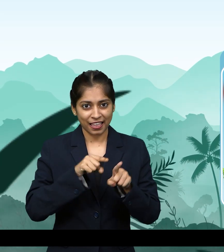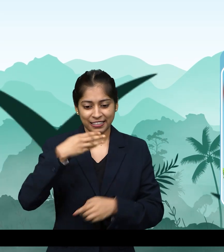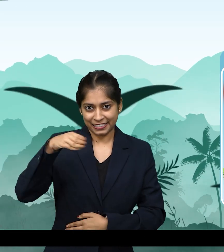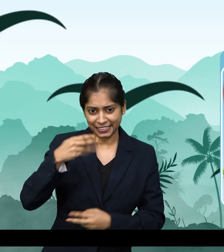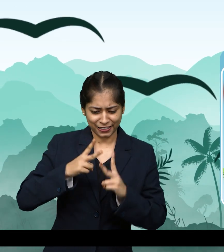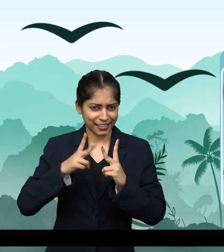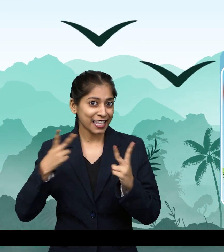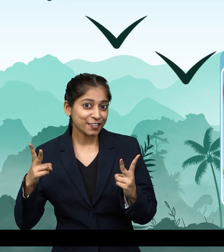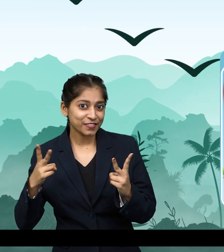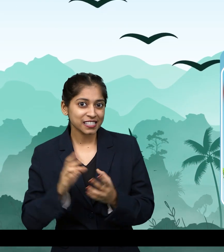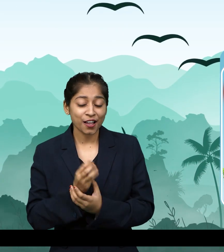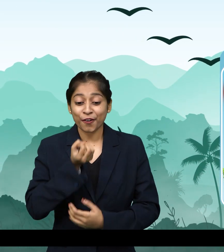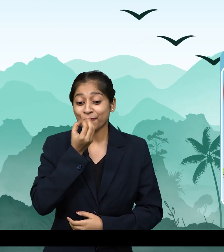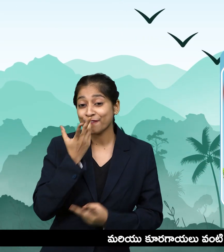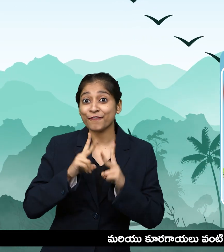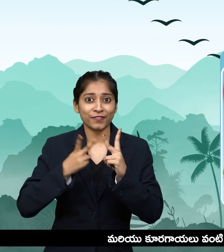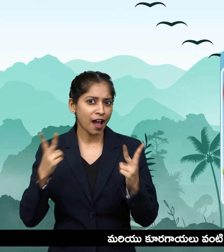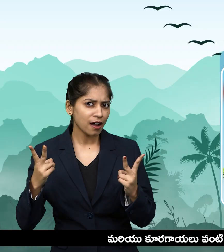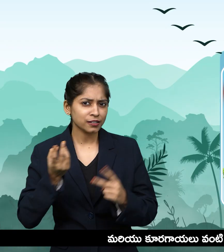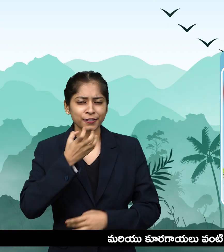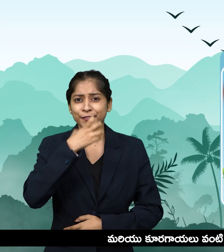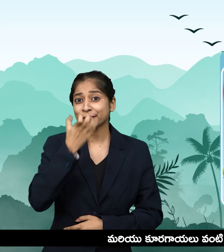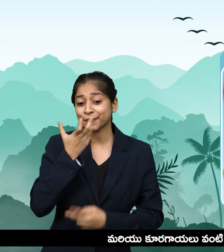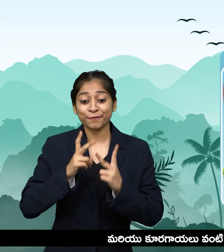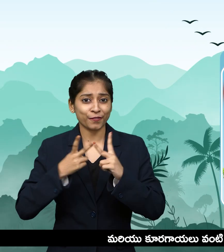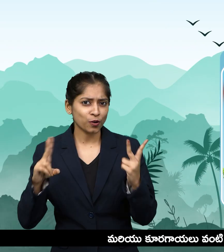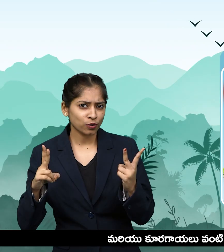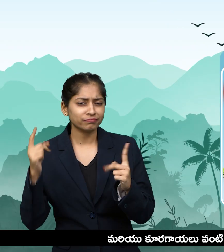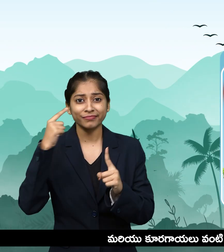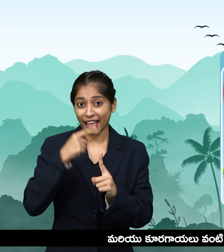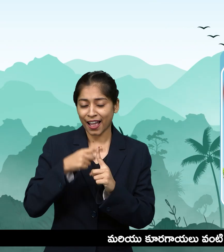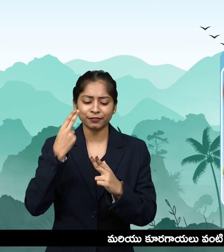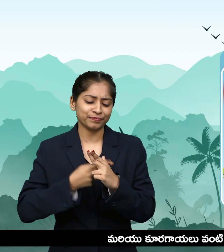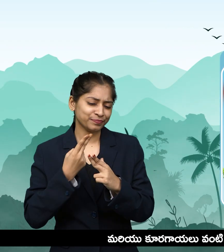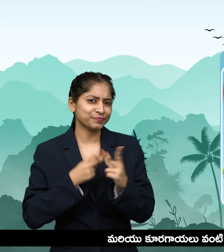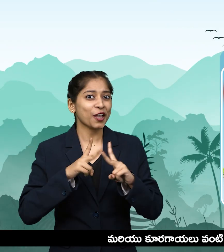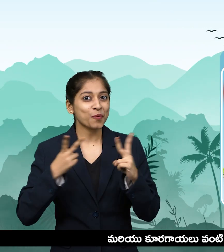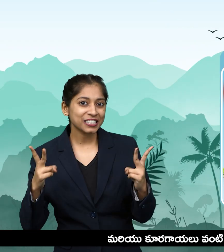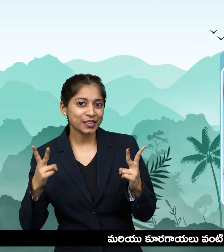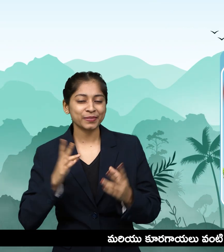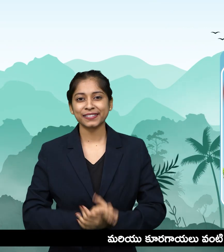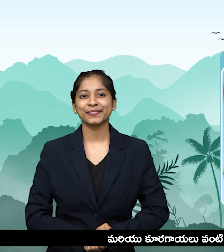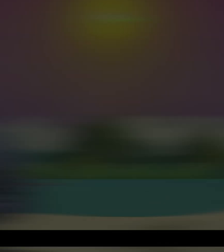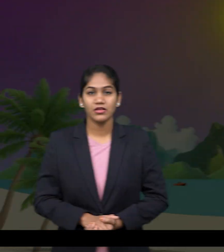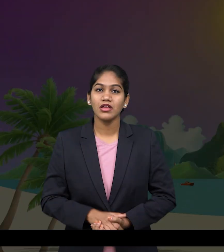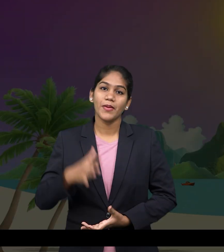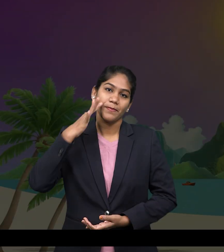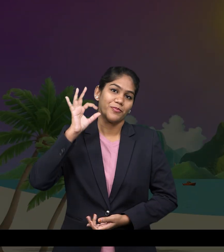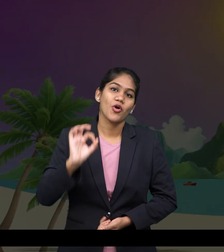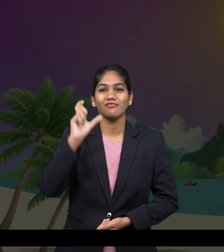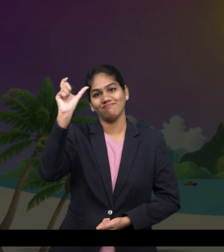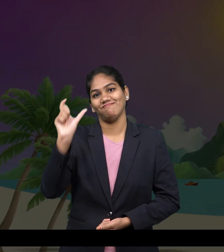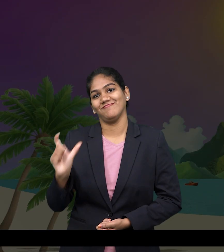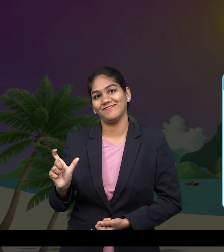ఆకులు, పువ్వులు, పండ్లు మరియు కూరగాయలు వంటి మొక్కల లక్షణాలు మీరు తెలుసుకుంటారు. కీలక